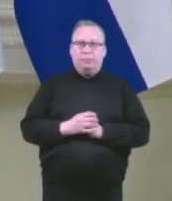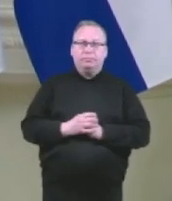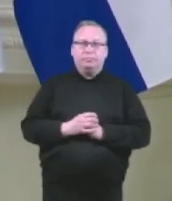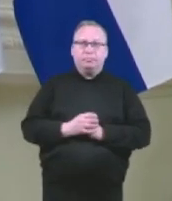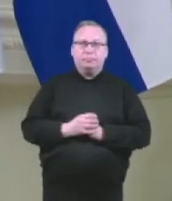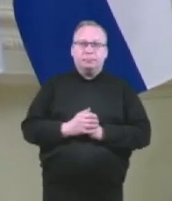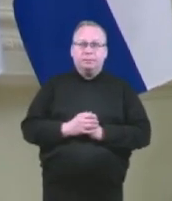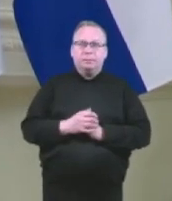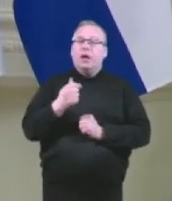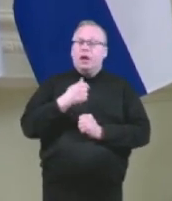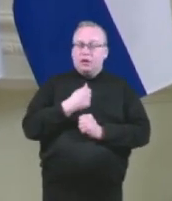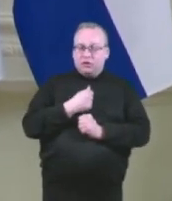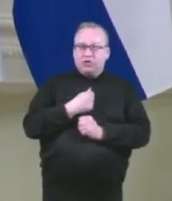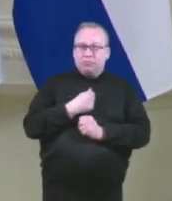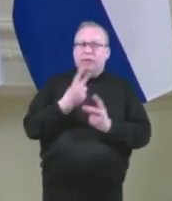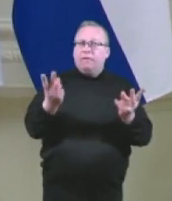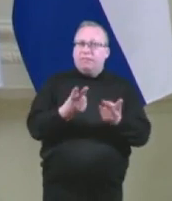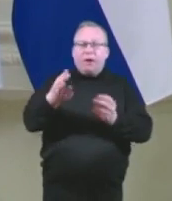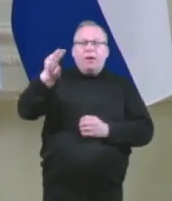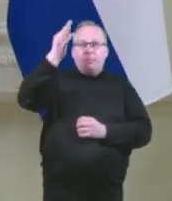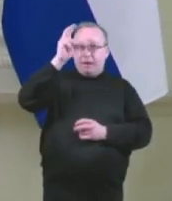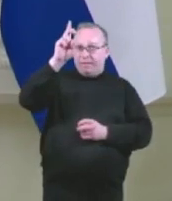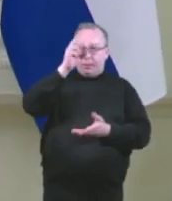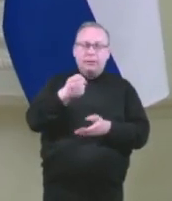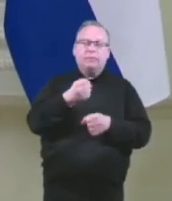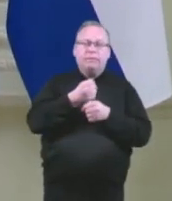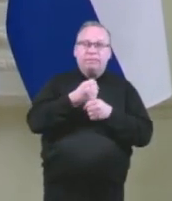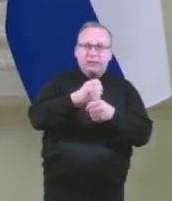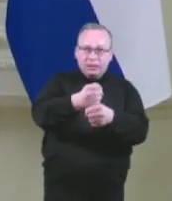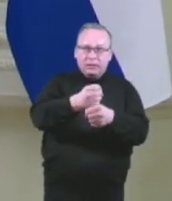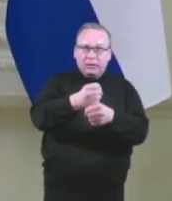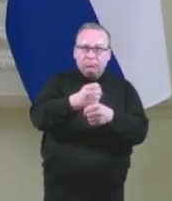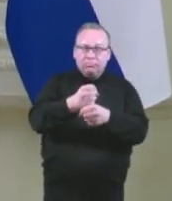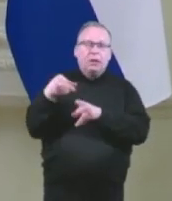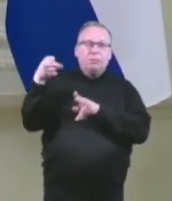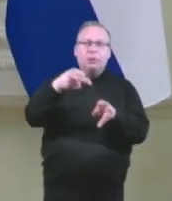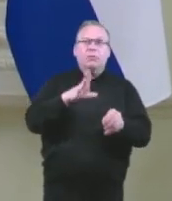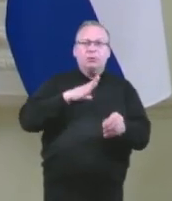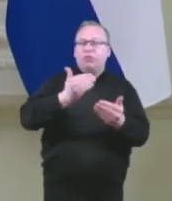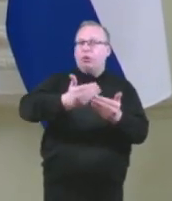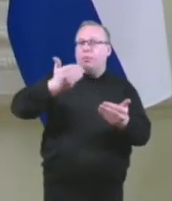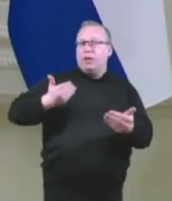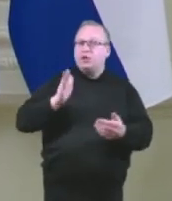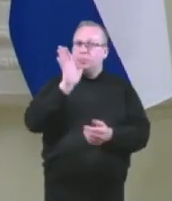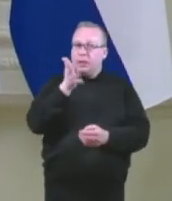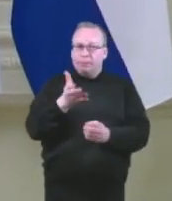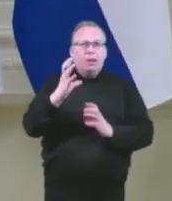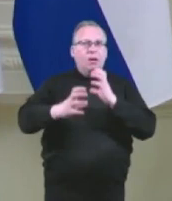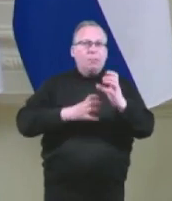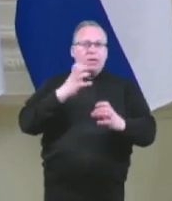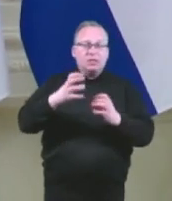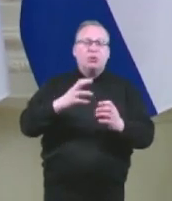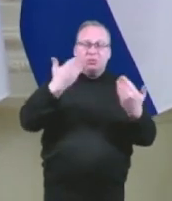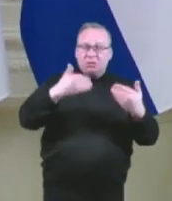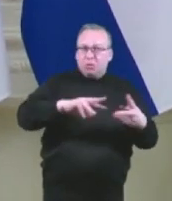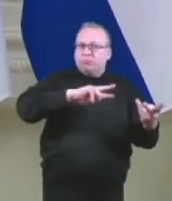Aš vis dar puikiai prisimenu savo valstybinį vizitą Lietuvoje prieš 5 metus. Pasaulyje daug kas pasikeitė nuo to,